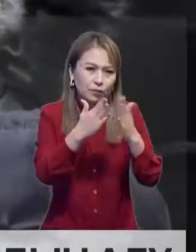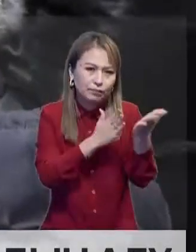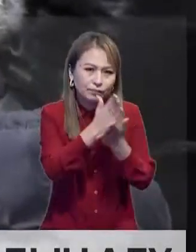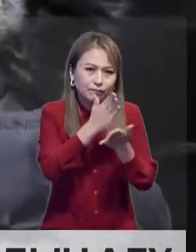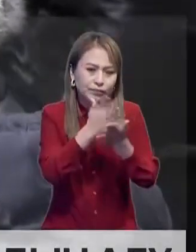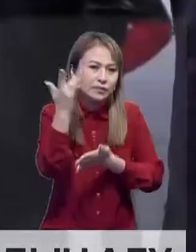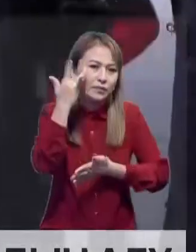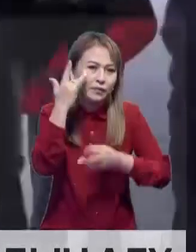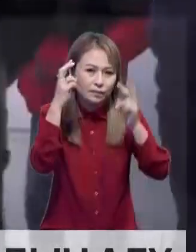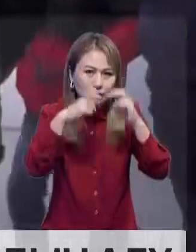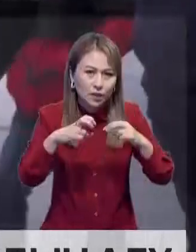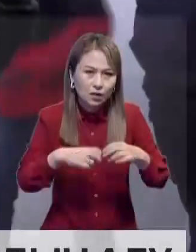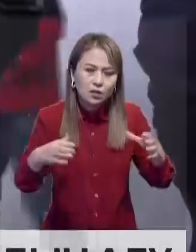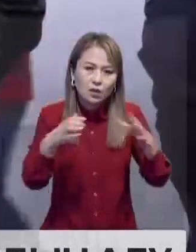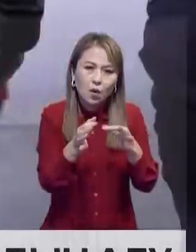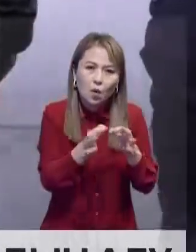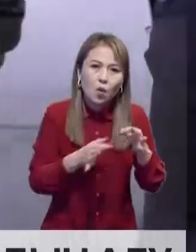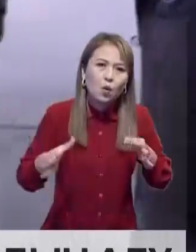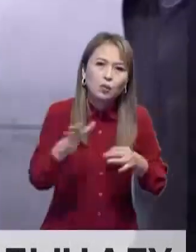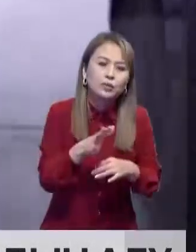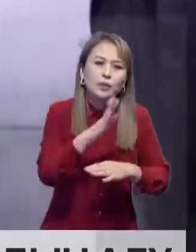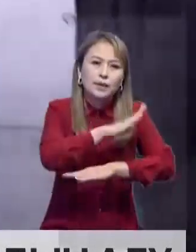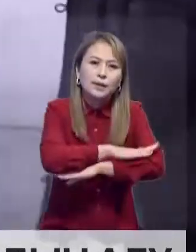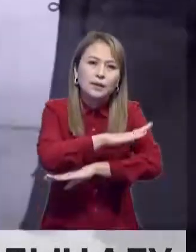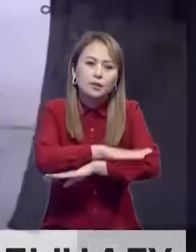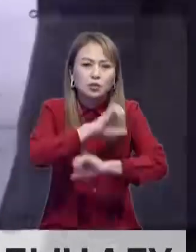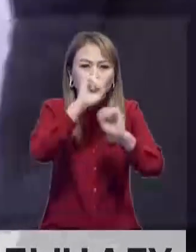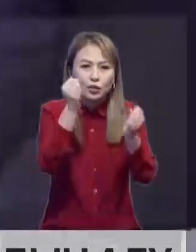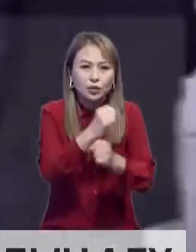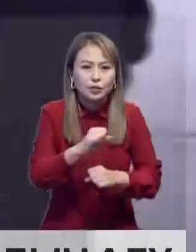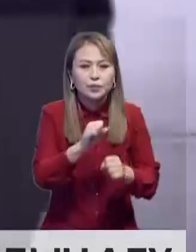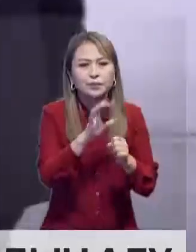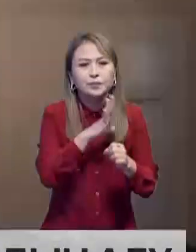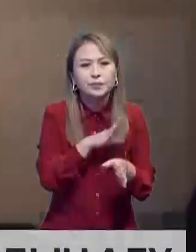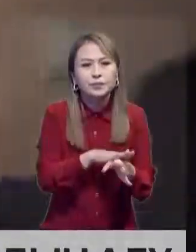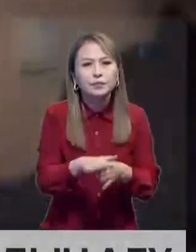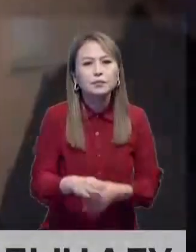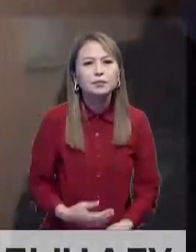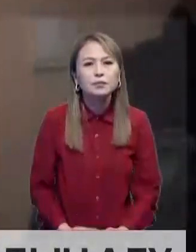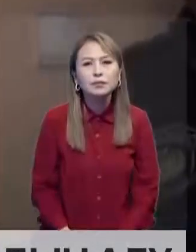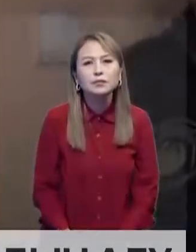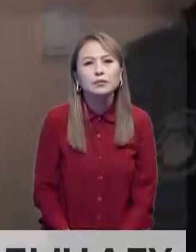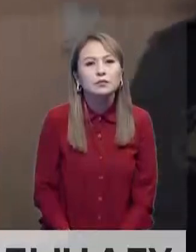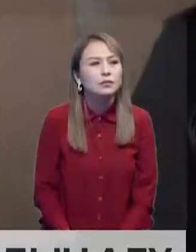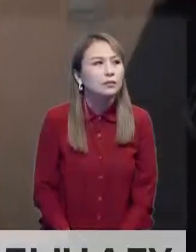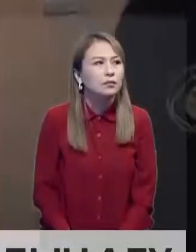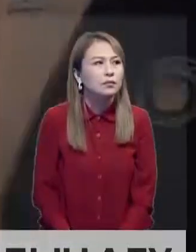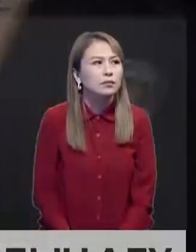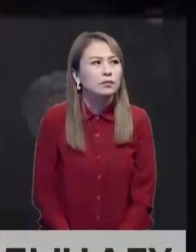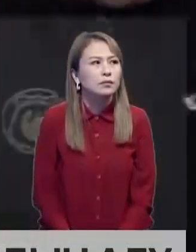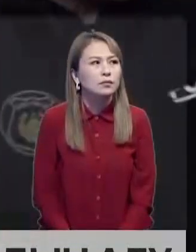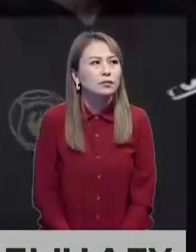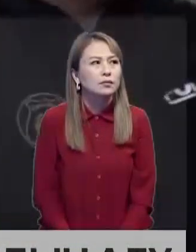рейд ұйымдастырады. Қазір облыс бойынша құқықтық тәртіп жедел алдын алу шарасы өтіп жатыр. Пройдите, посмотрите,